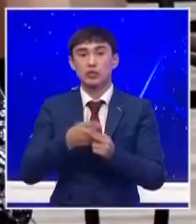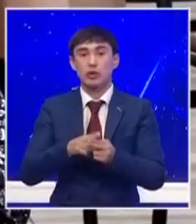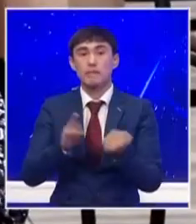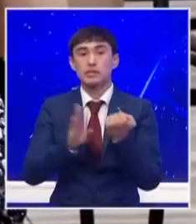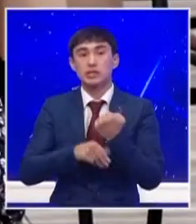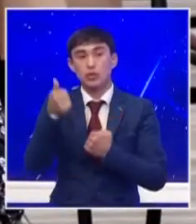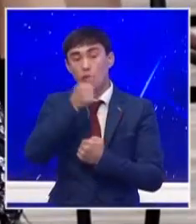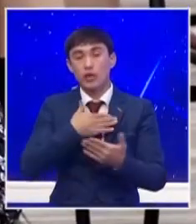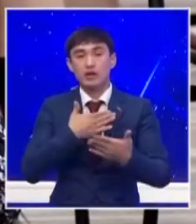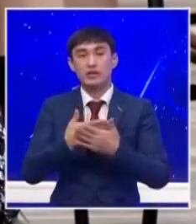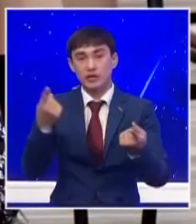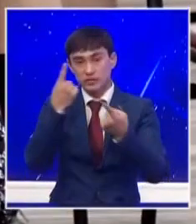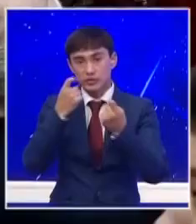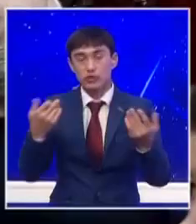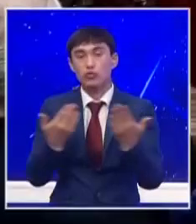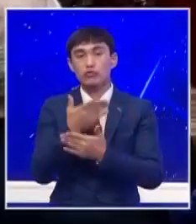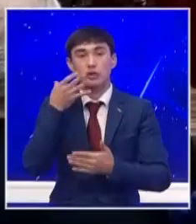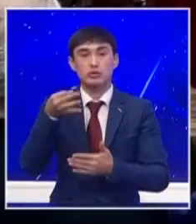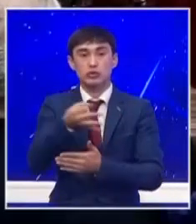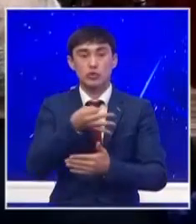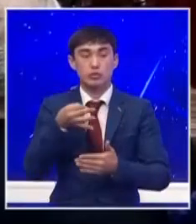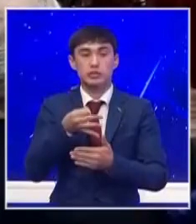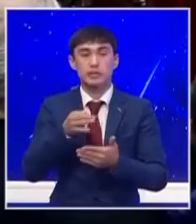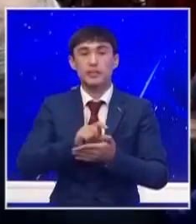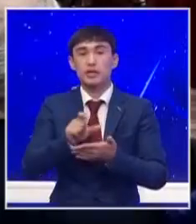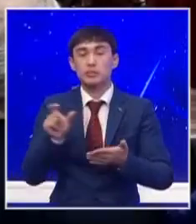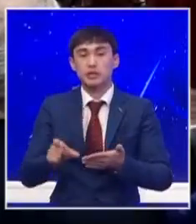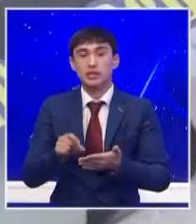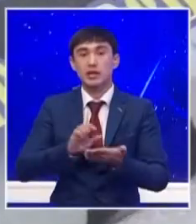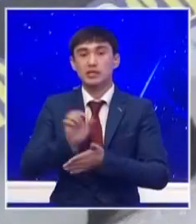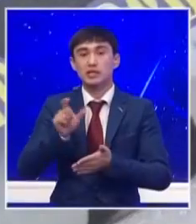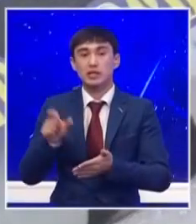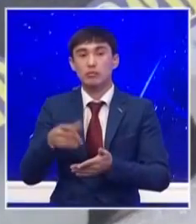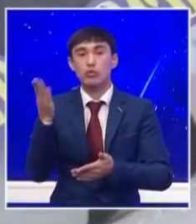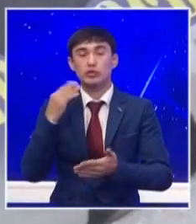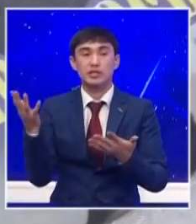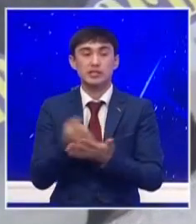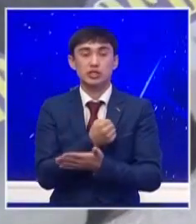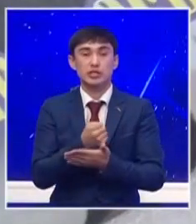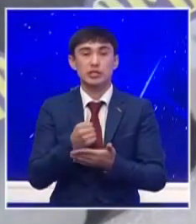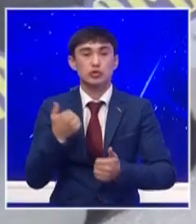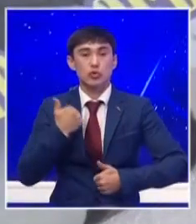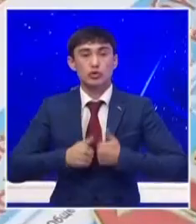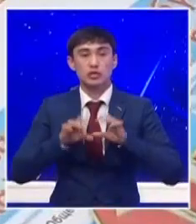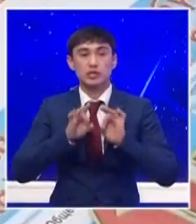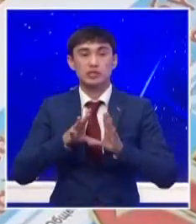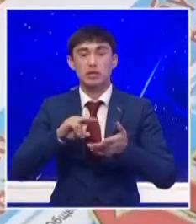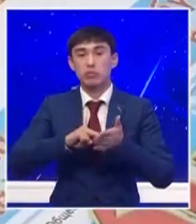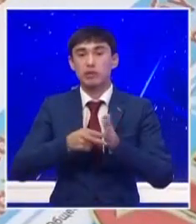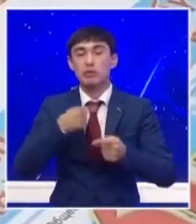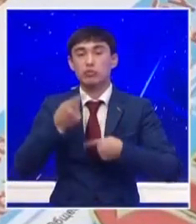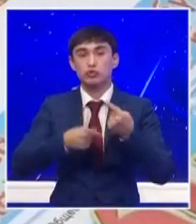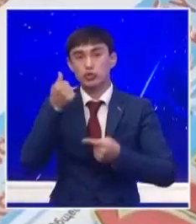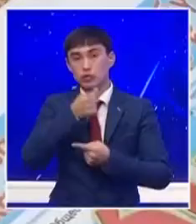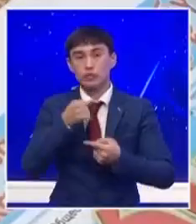последний год активно освещает новости Алматинской области корреспонденты газеты отметили прошлые достижения и с гордостью поделились планами на